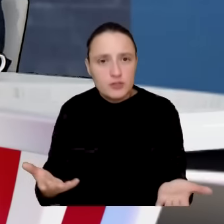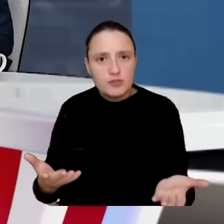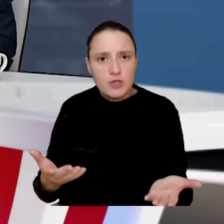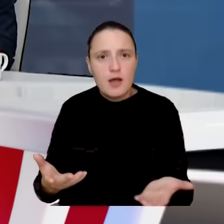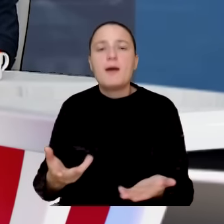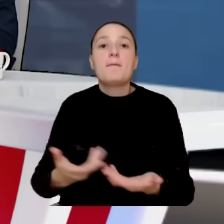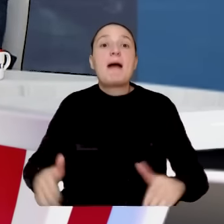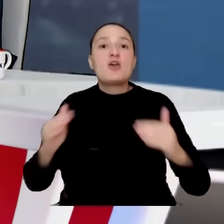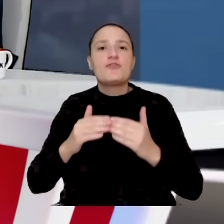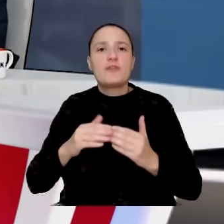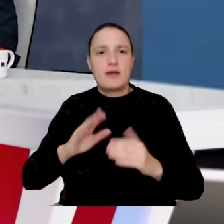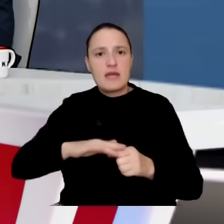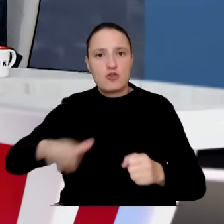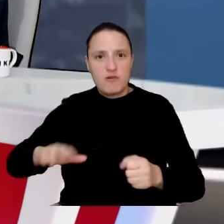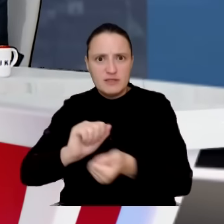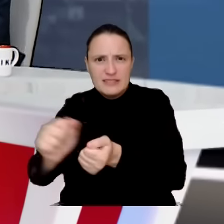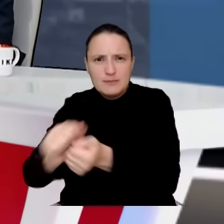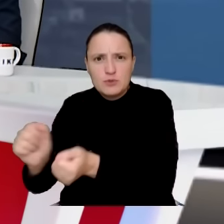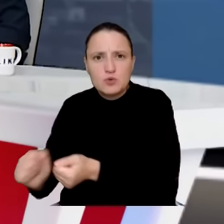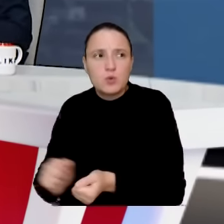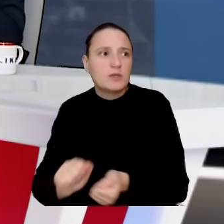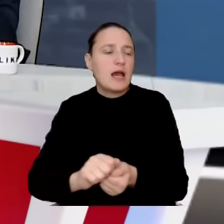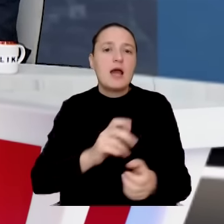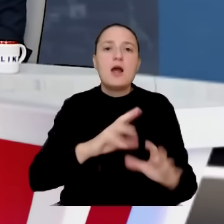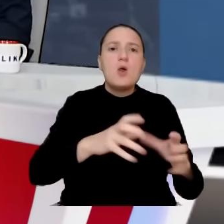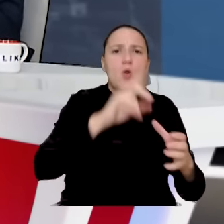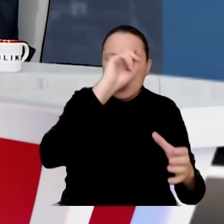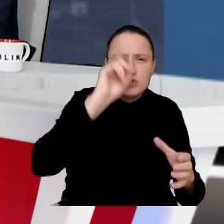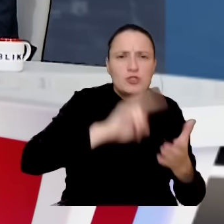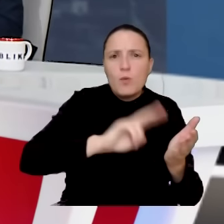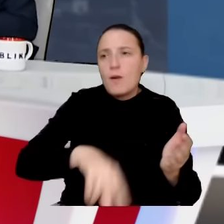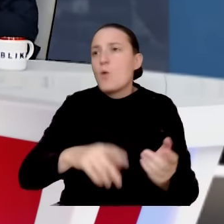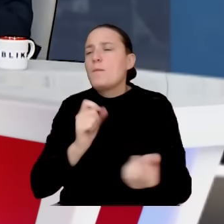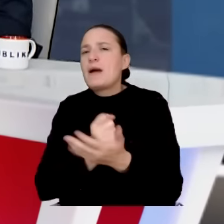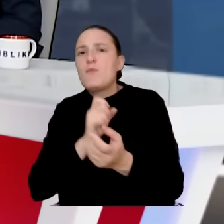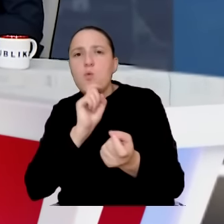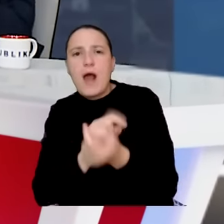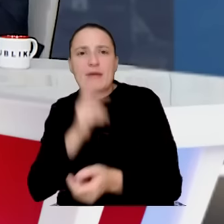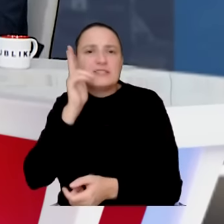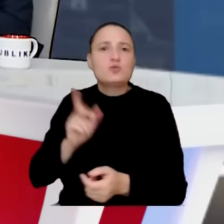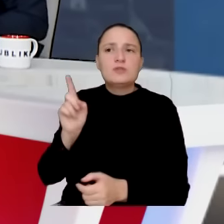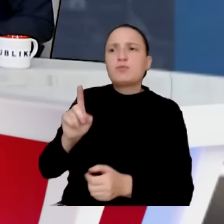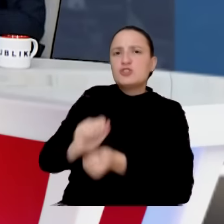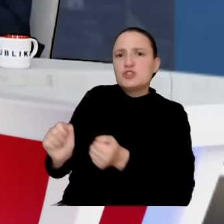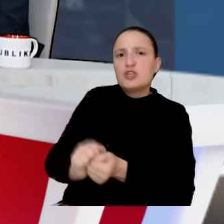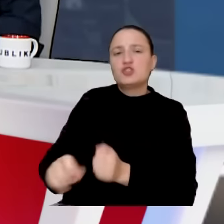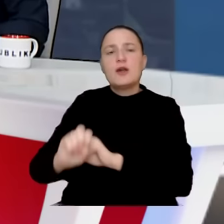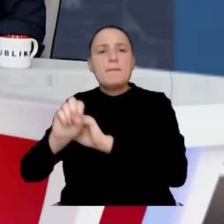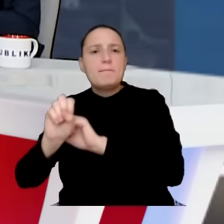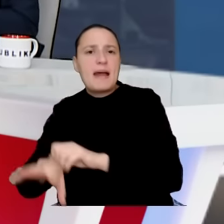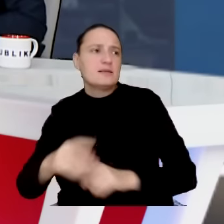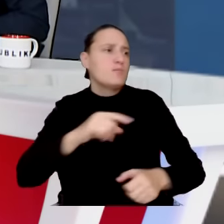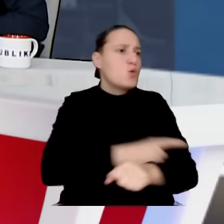majątku Narodowego zwalniania ludzi tych krzywd ludzkich łamania prawa niszczenia instytucji publicznych telewizji publicznej prokuratury